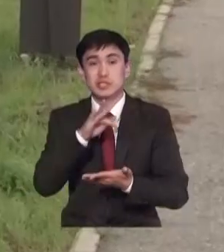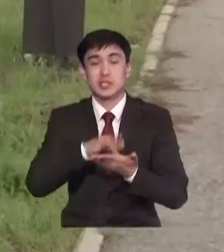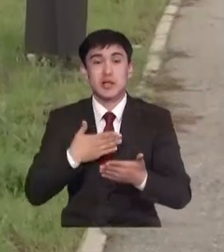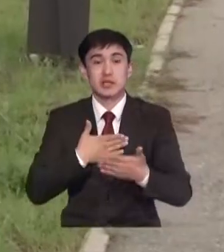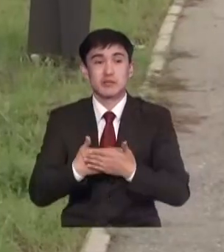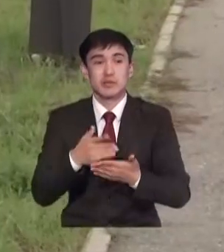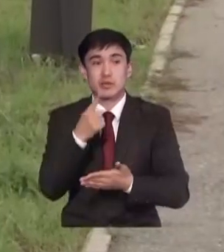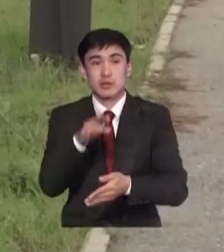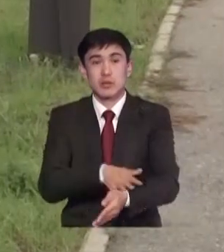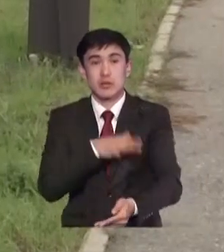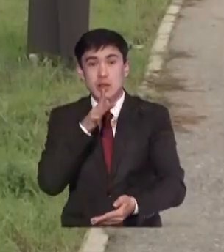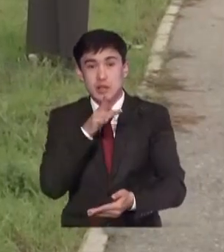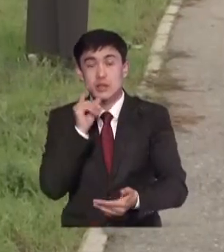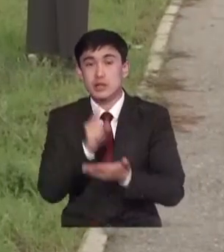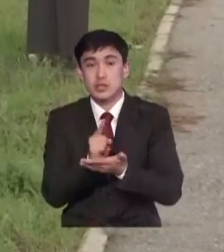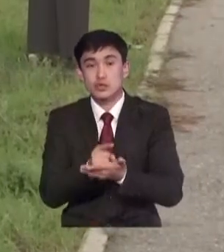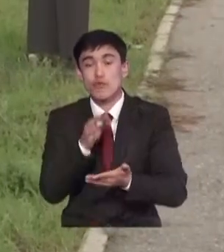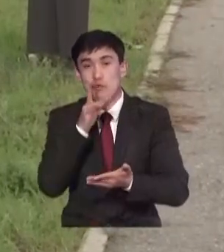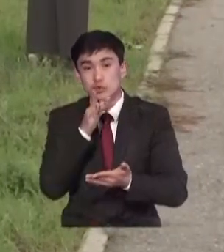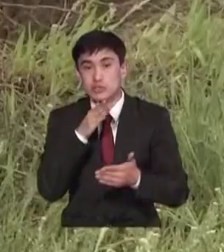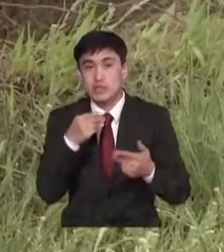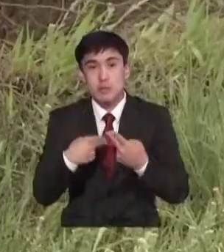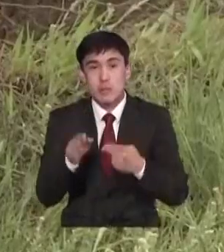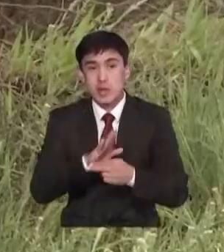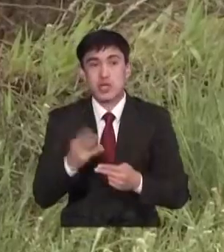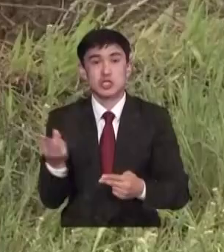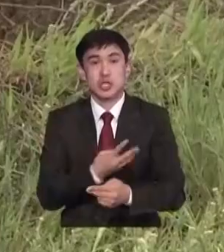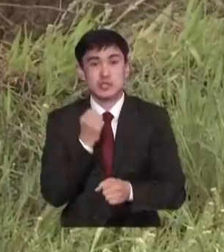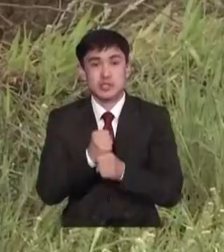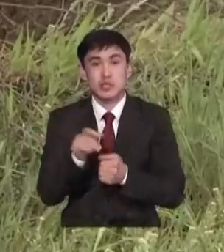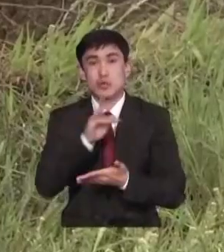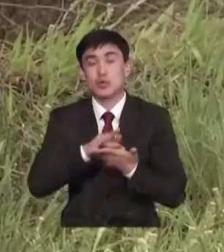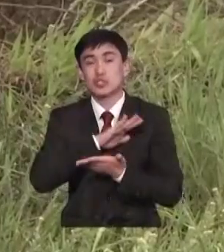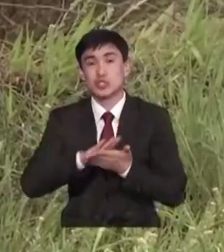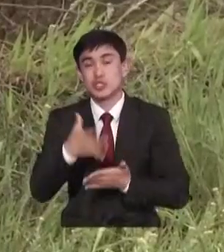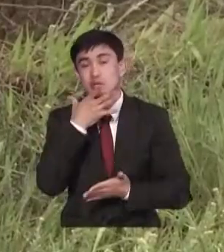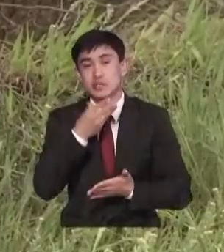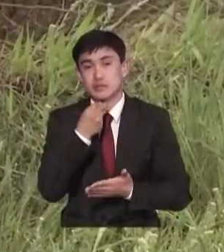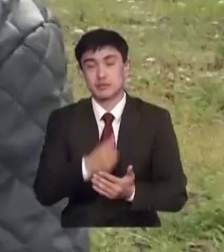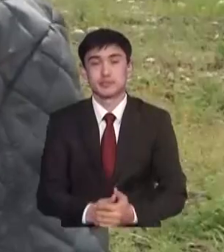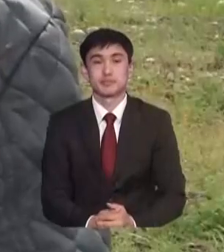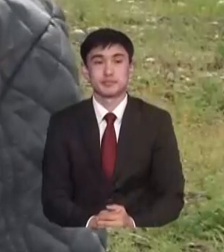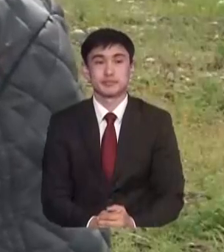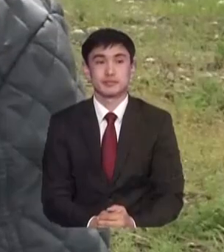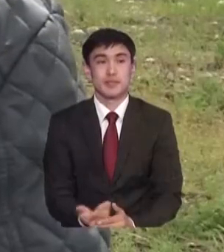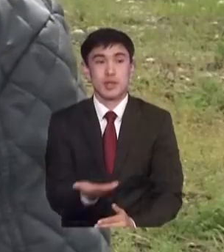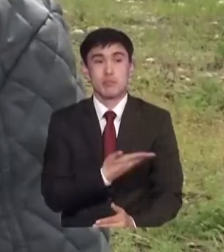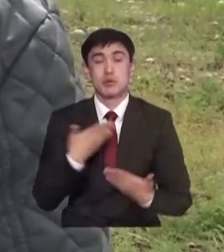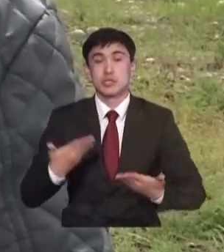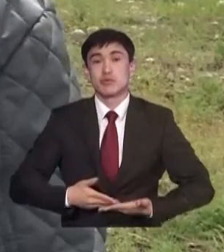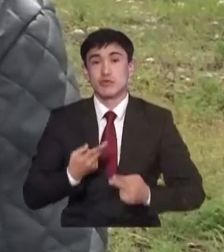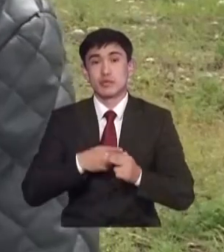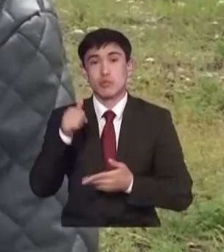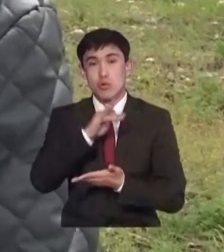активного долголетия еще раз доказали, что возраст не помеха желанию сделать свой город чище и красивее. Мы живем в этом городе,